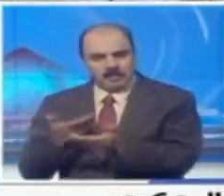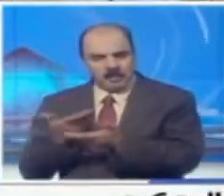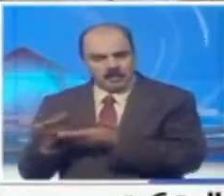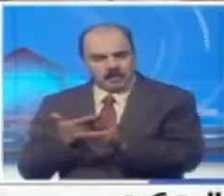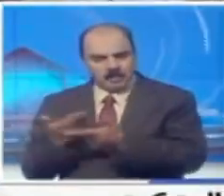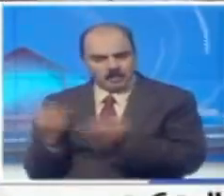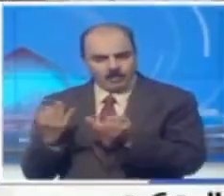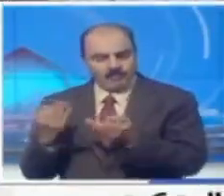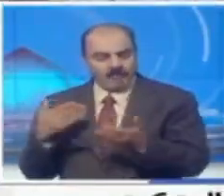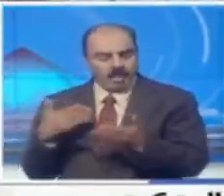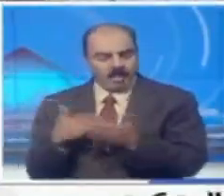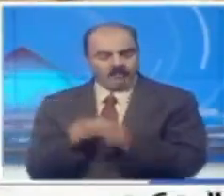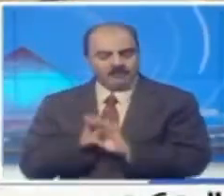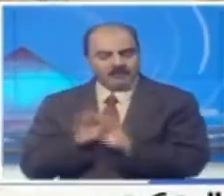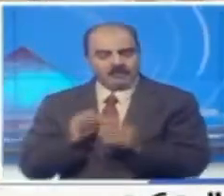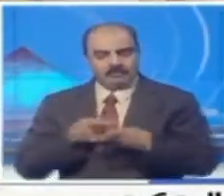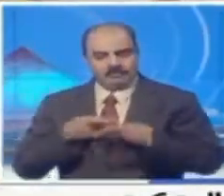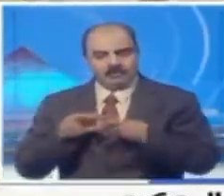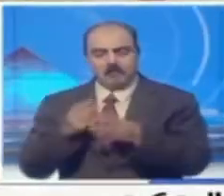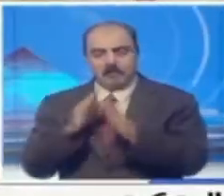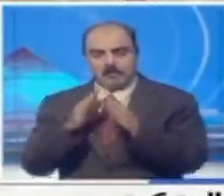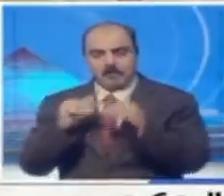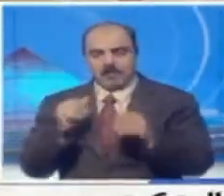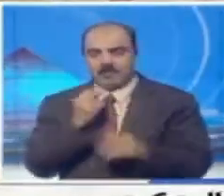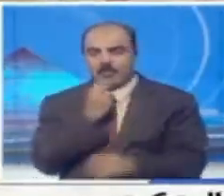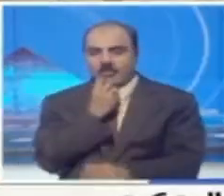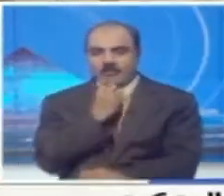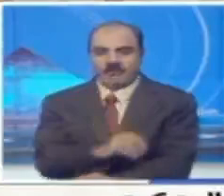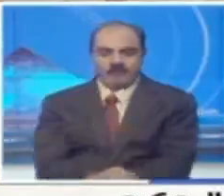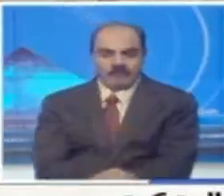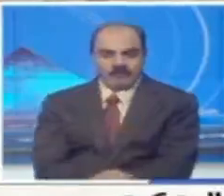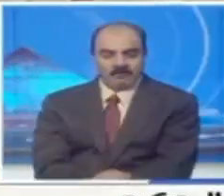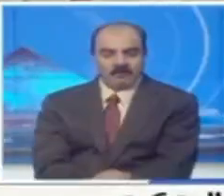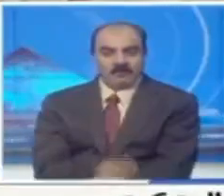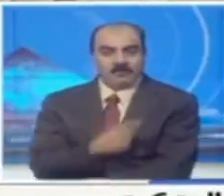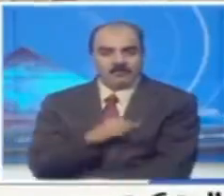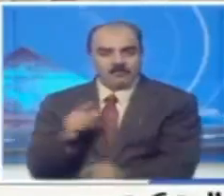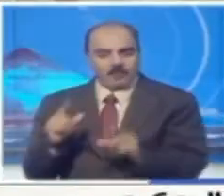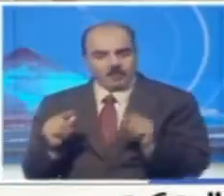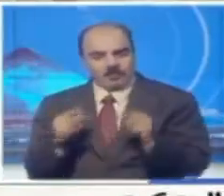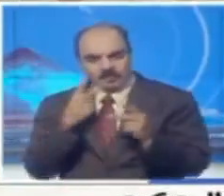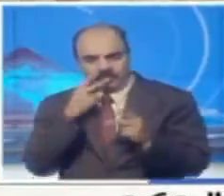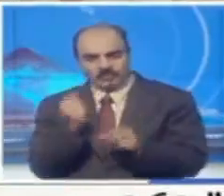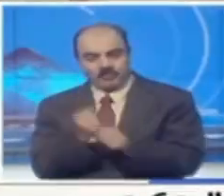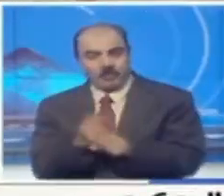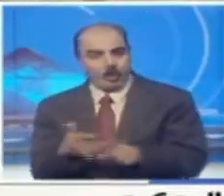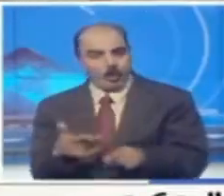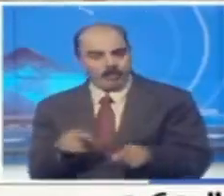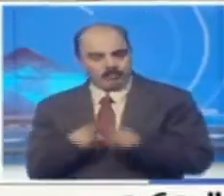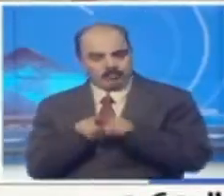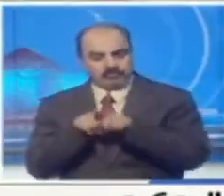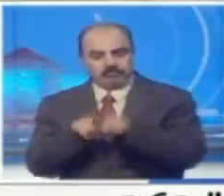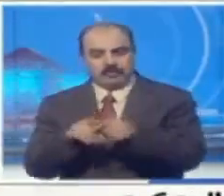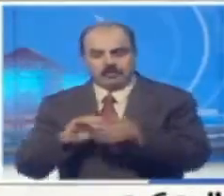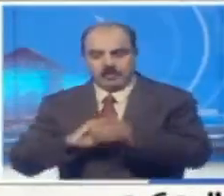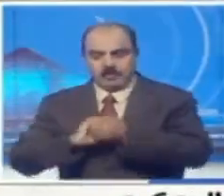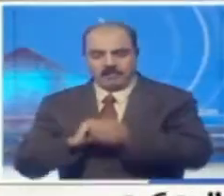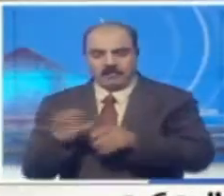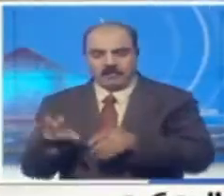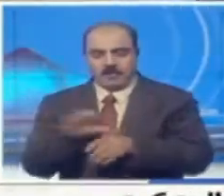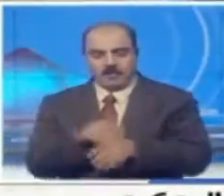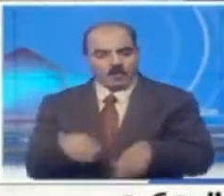العلاقات بين الجانبين المصري والقطري، مشيداً بالروابط الأخوية التي تجمع بين